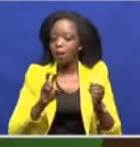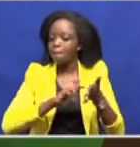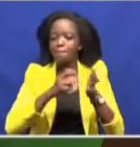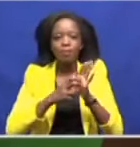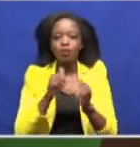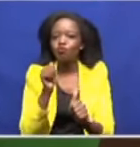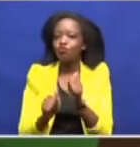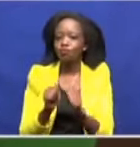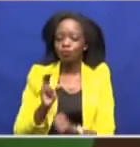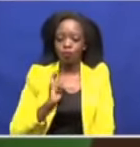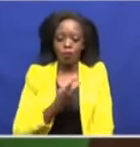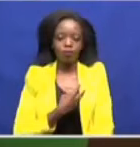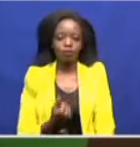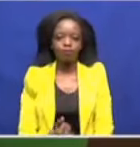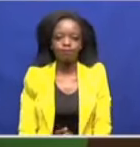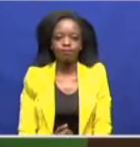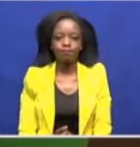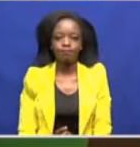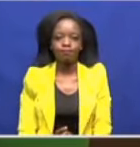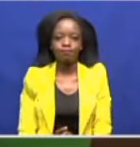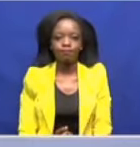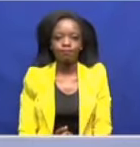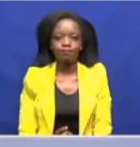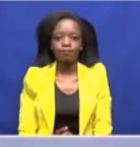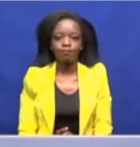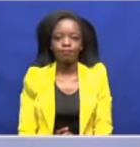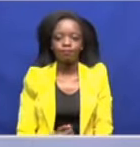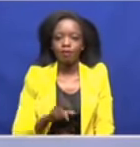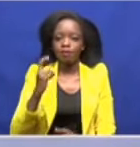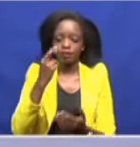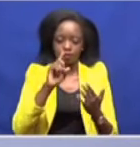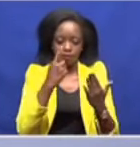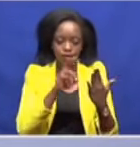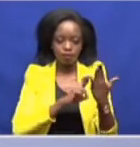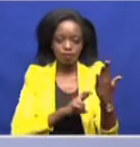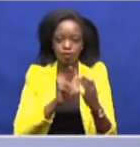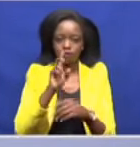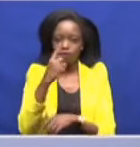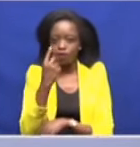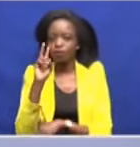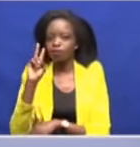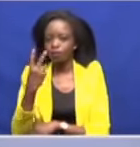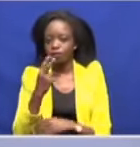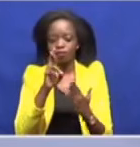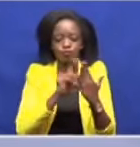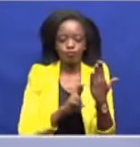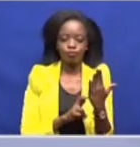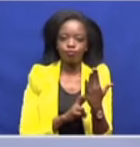maana gani kwetu sisi? Katika masomo haya mawili, la kwanza na la injili,